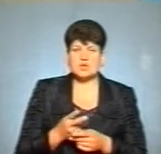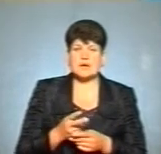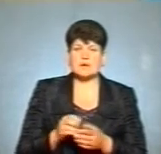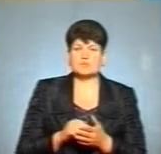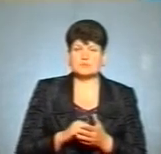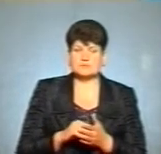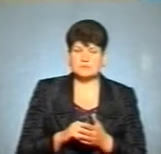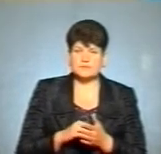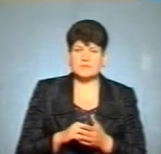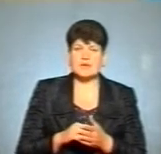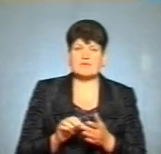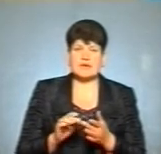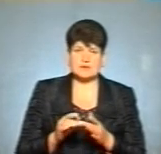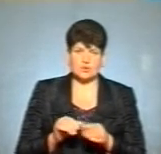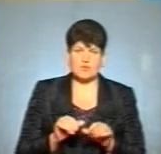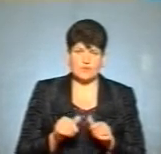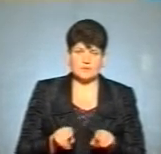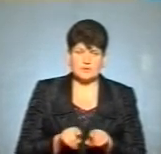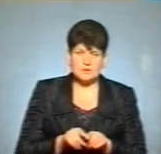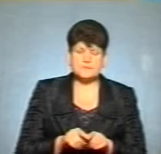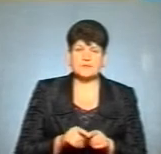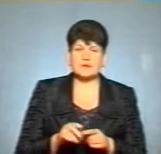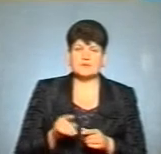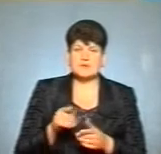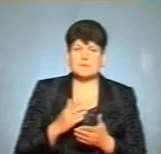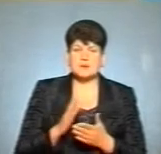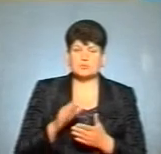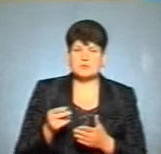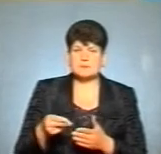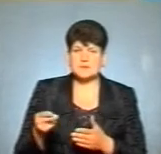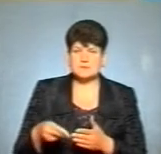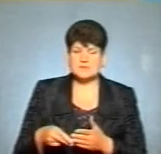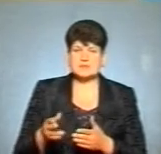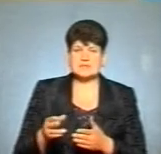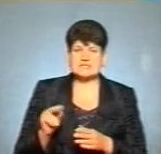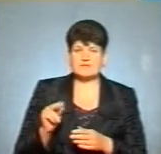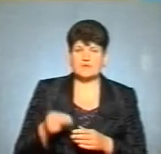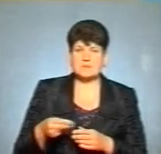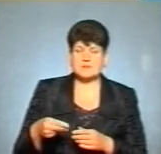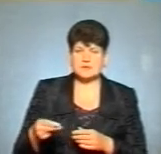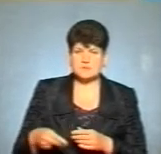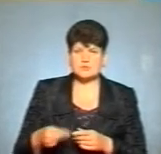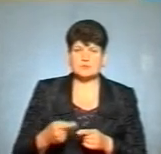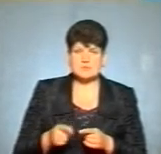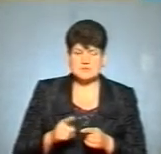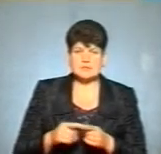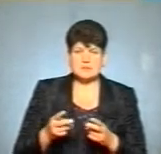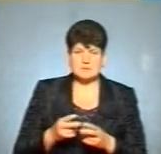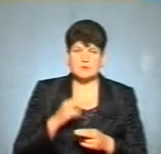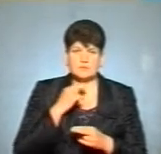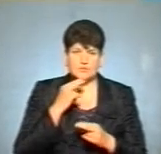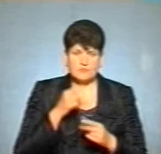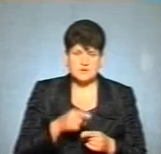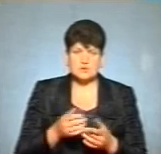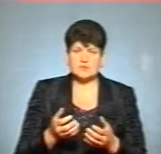вигляді, так і в електронній формі, але в електронній формі вона має бути підписана електронним цифровим підписом. Це, власне, треба зауважити, хоча